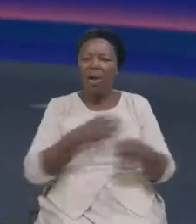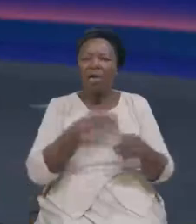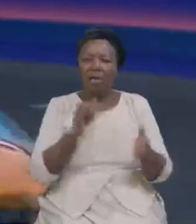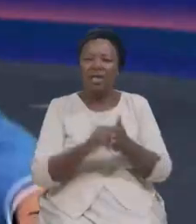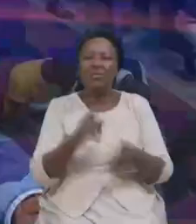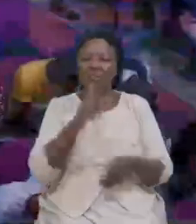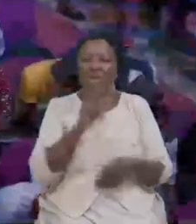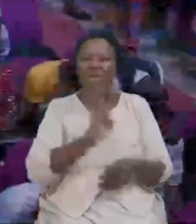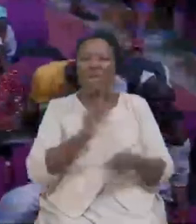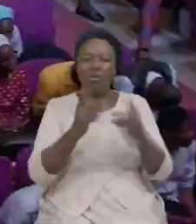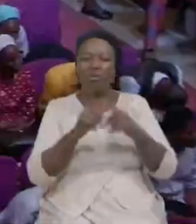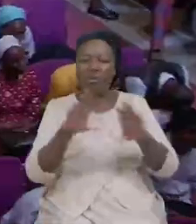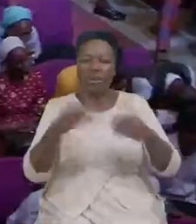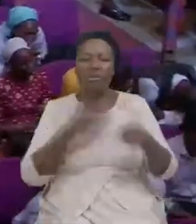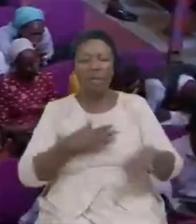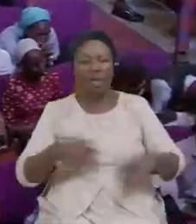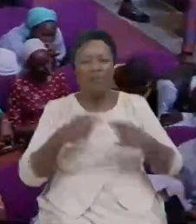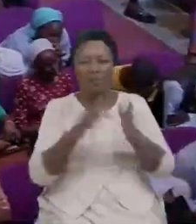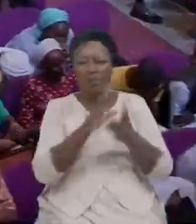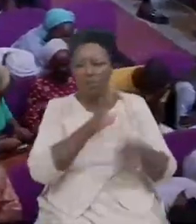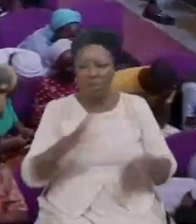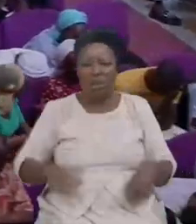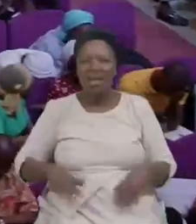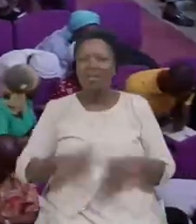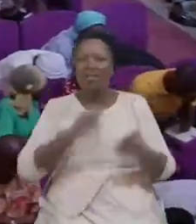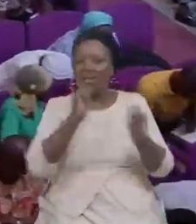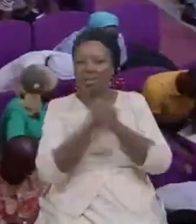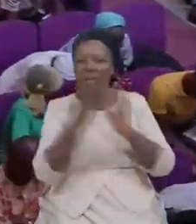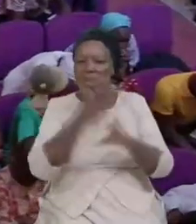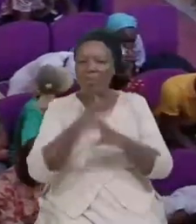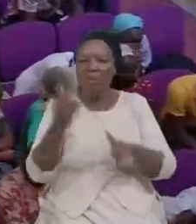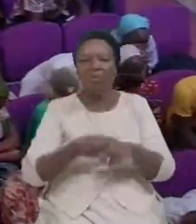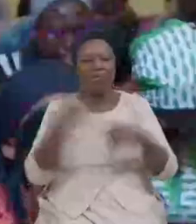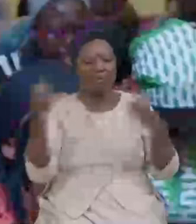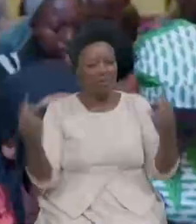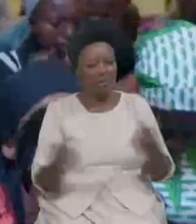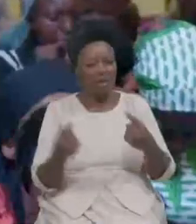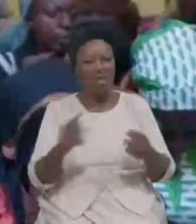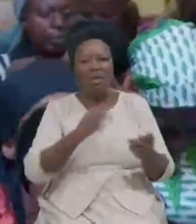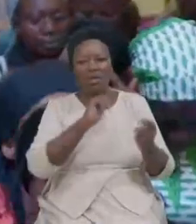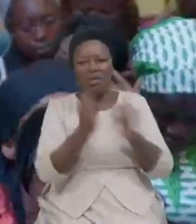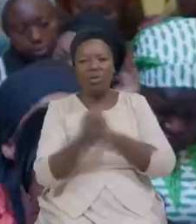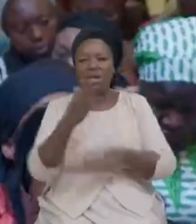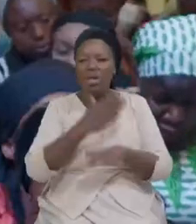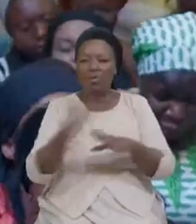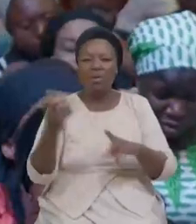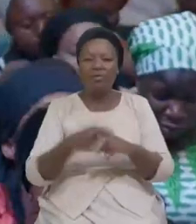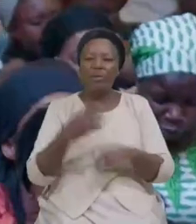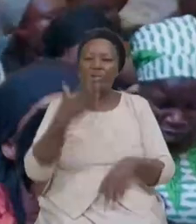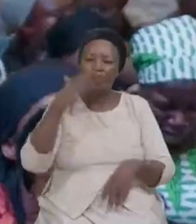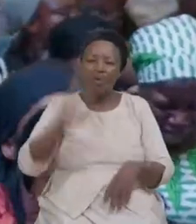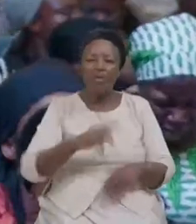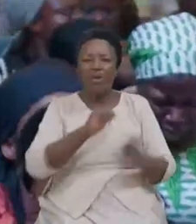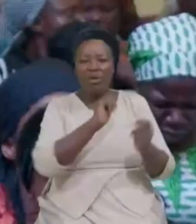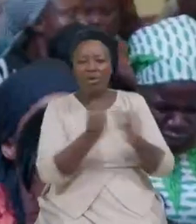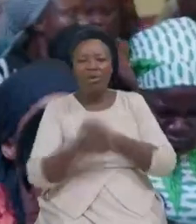je prie avec vous, détourne-toi de tes péchés, détourne-toi de ton mal, de tout ce